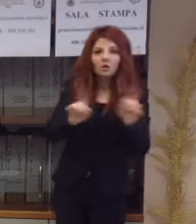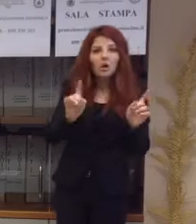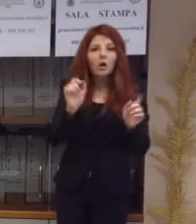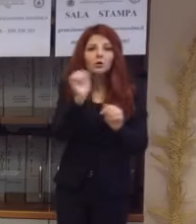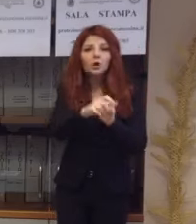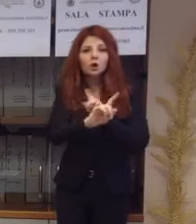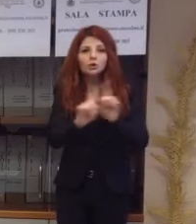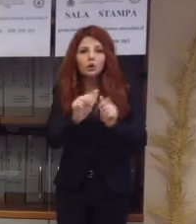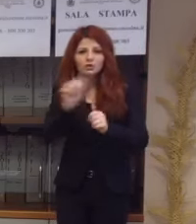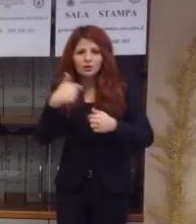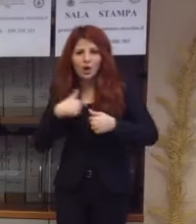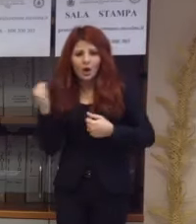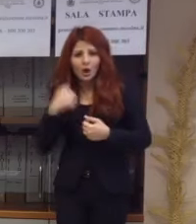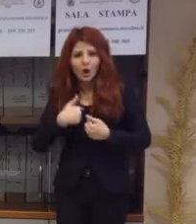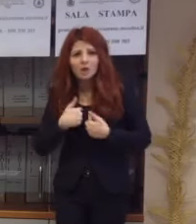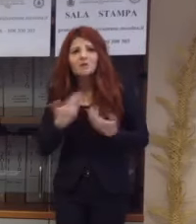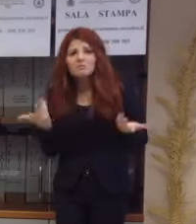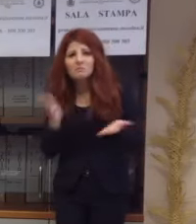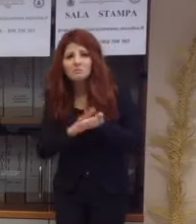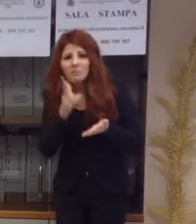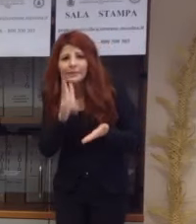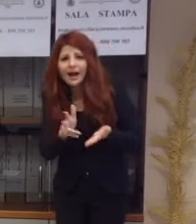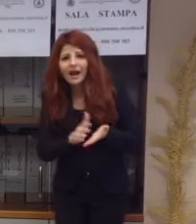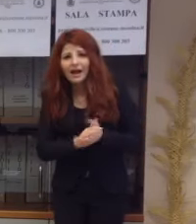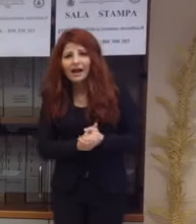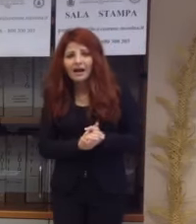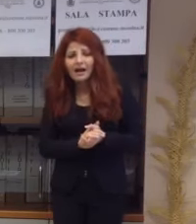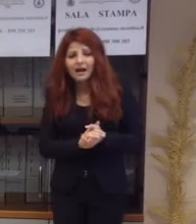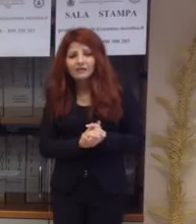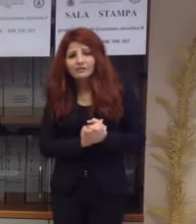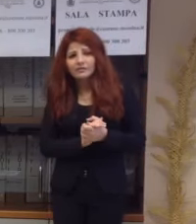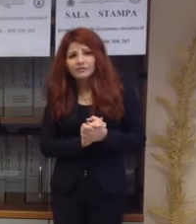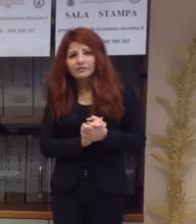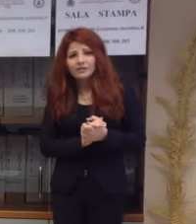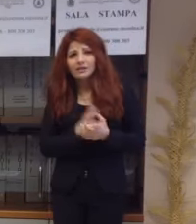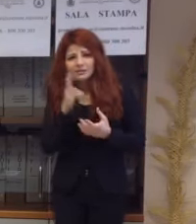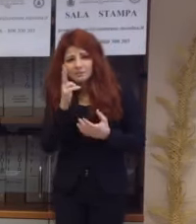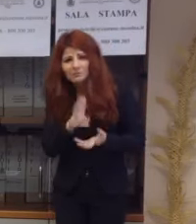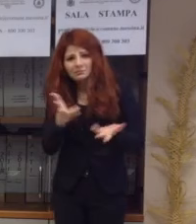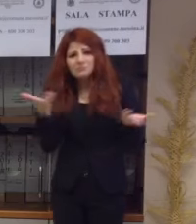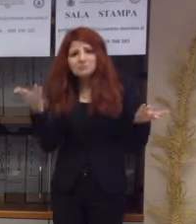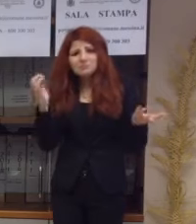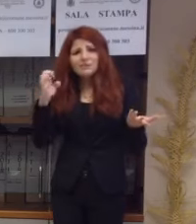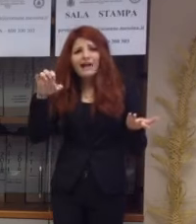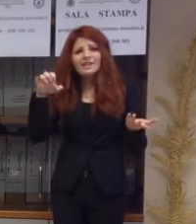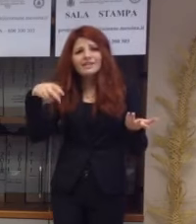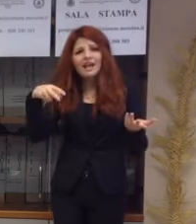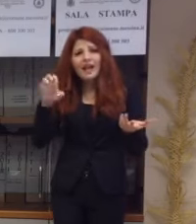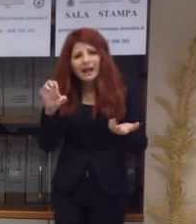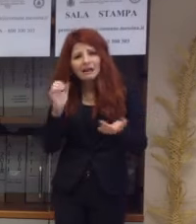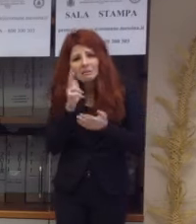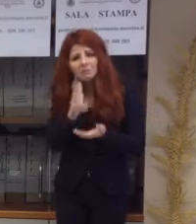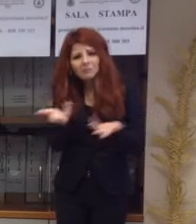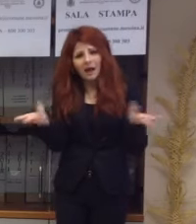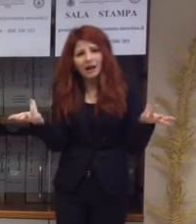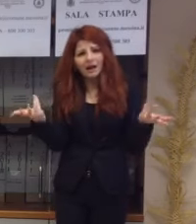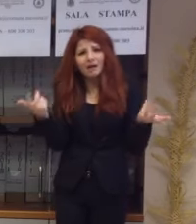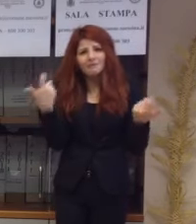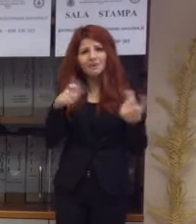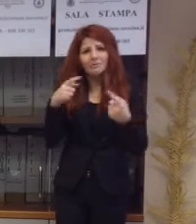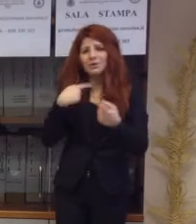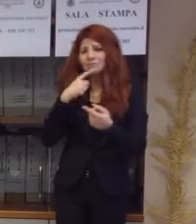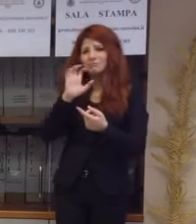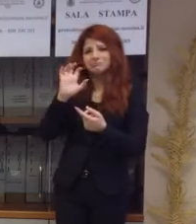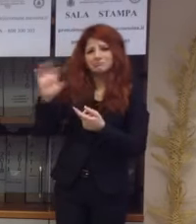sindaco! Bravi! Bravi! E brave le Iene, perché mi daranno la possibilità di fare tanta